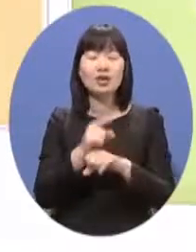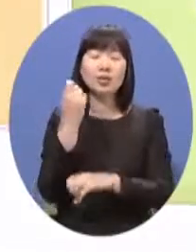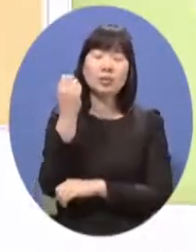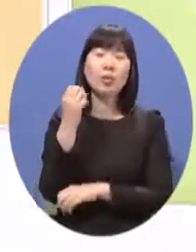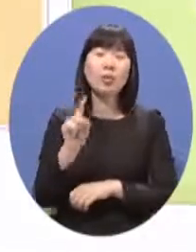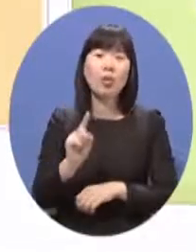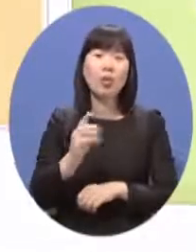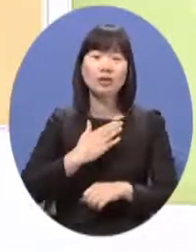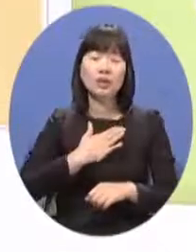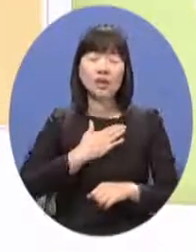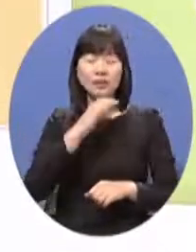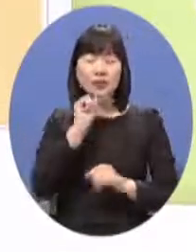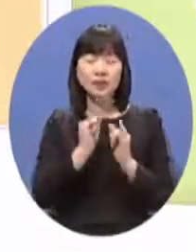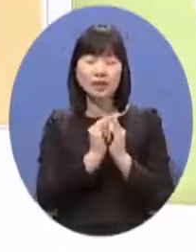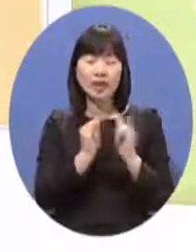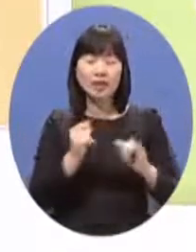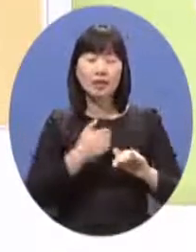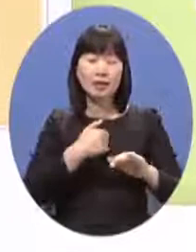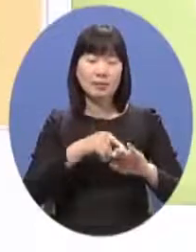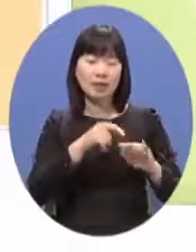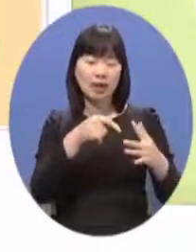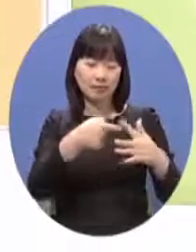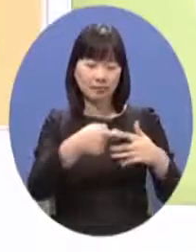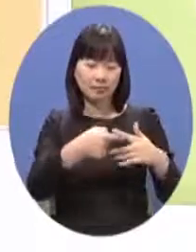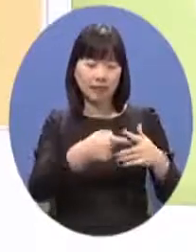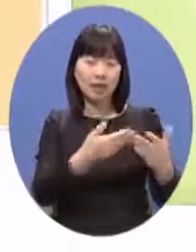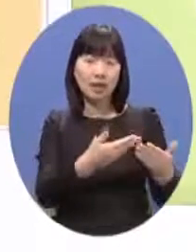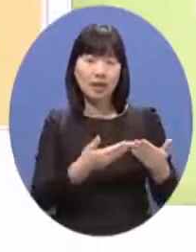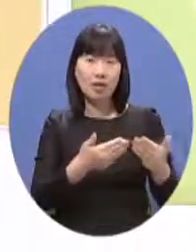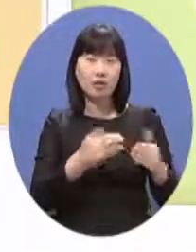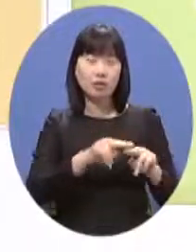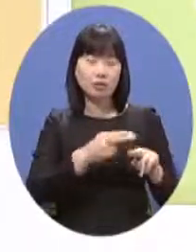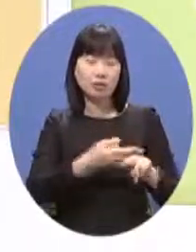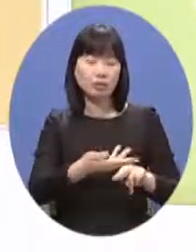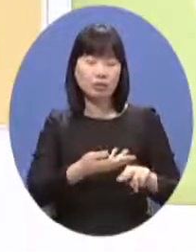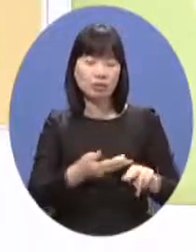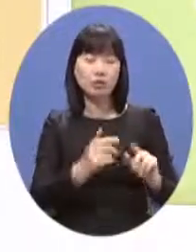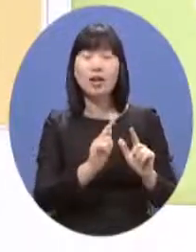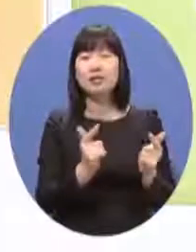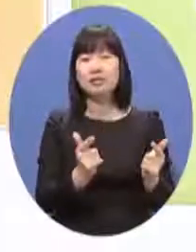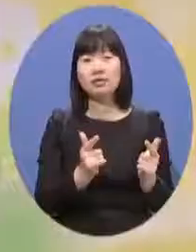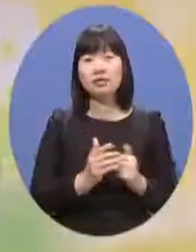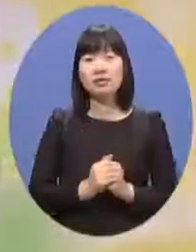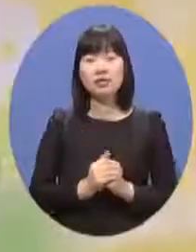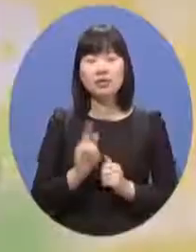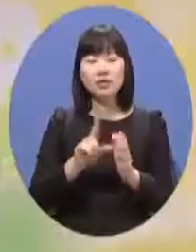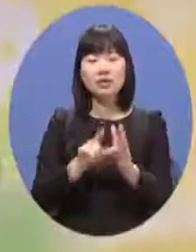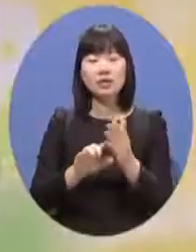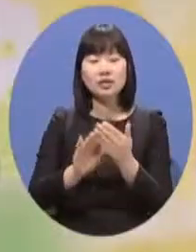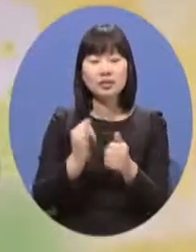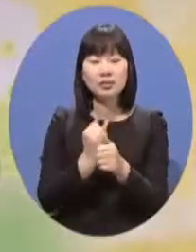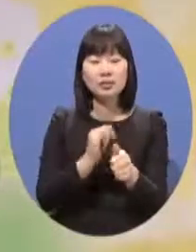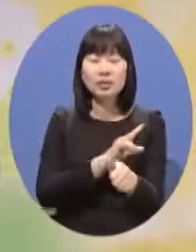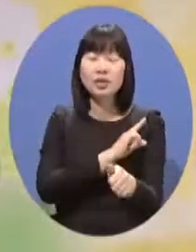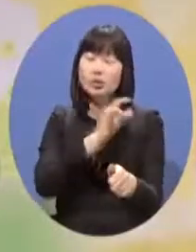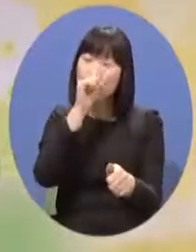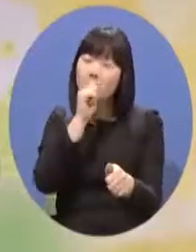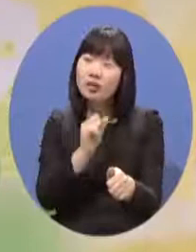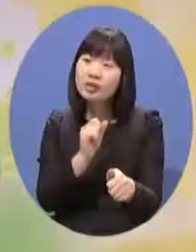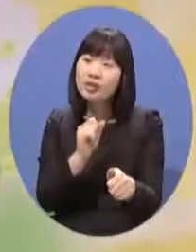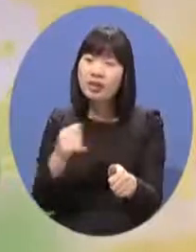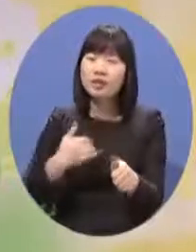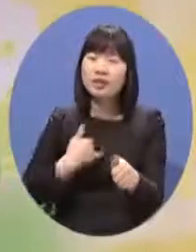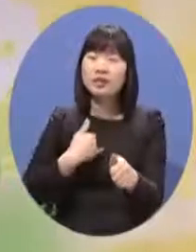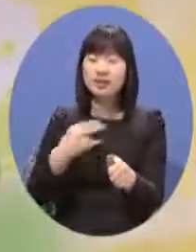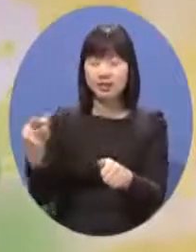네. 나한테 좋은 사람은 내 마음을 알아주는 사람이지 나한테 좋은 선물을 주는 사람은 아니죠. 그렇죠. 어떨 때 남편이 제일 좋으세요?